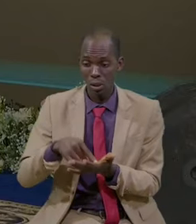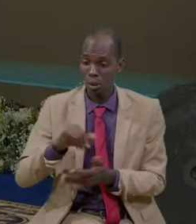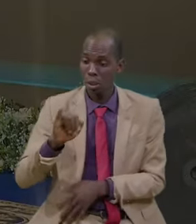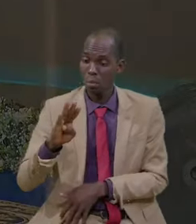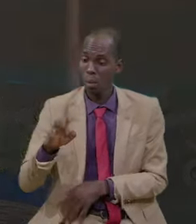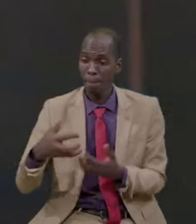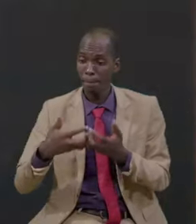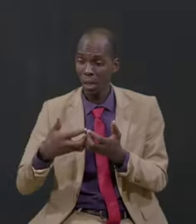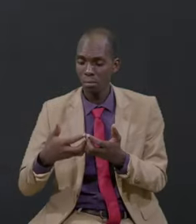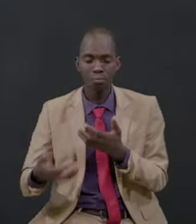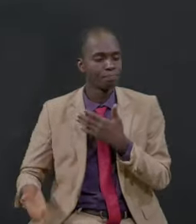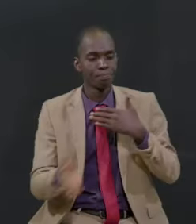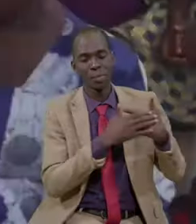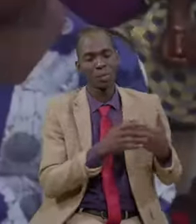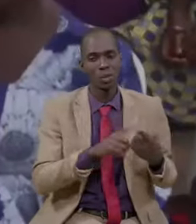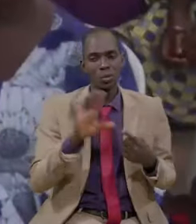lui. Retourne lui ça.